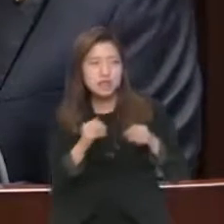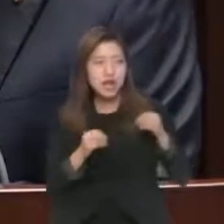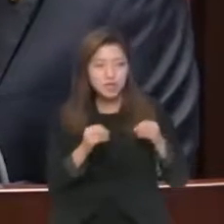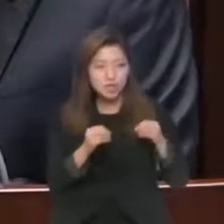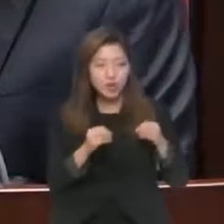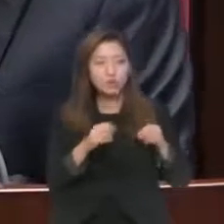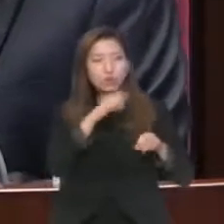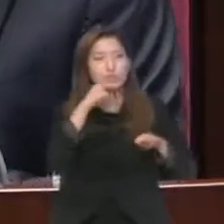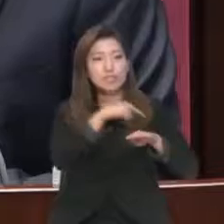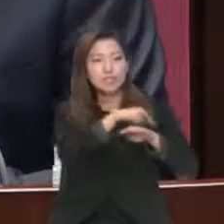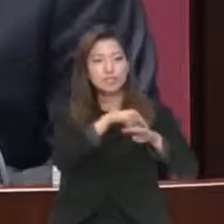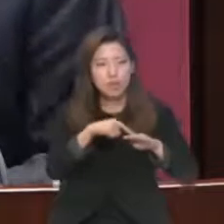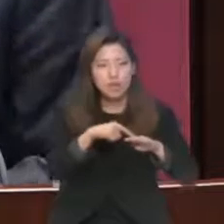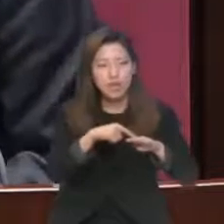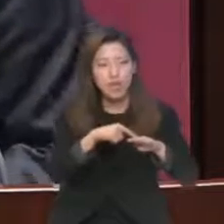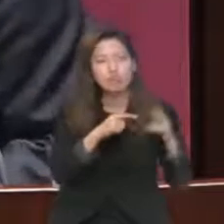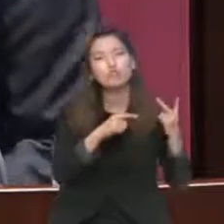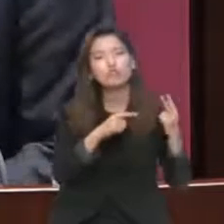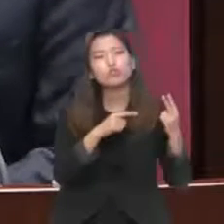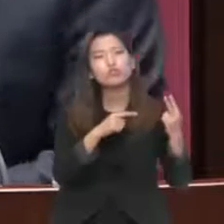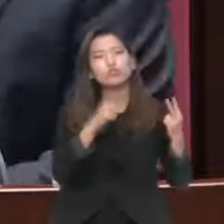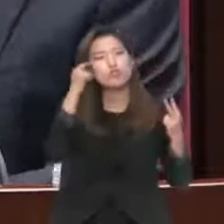생각합니다. 북의